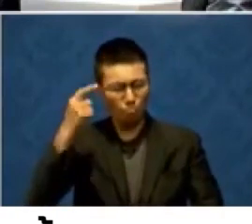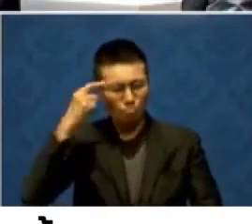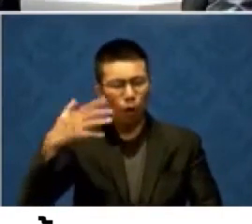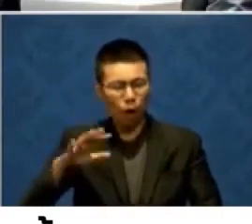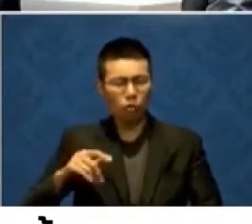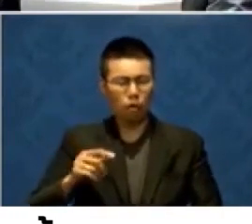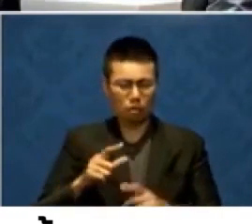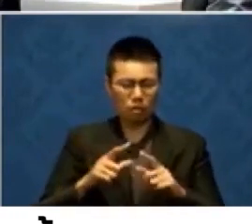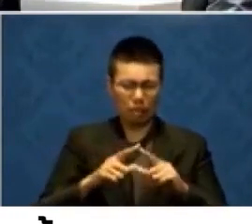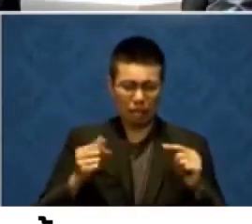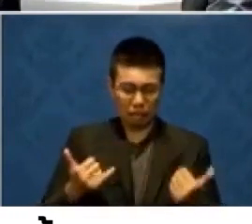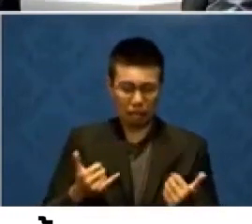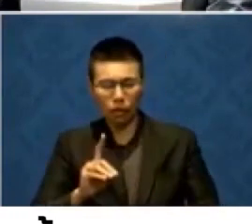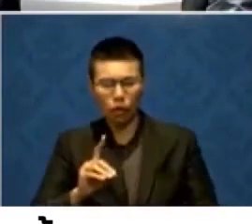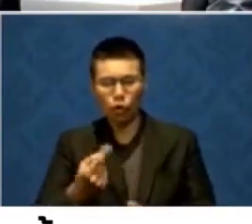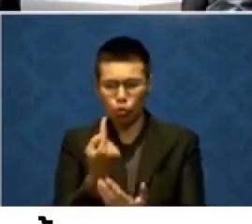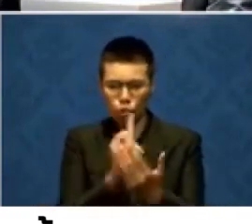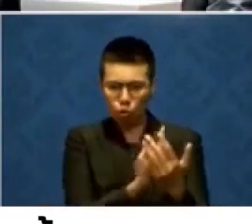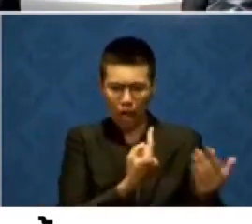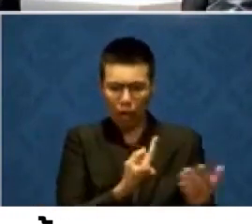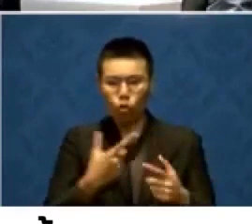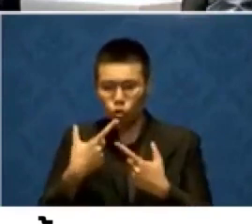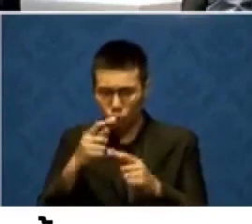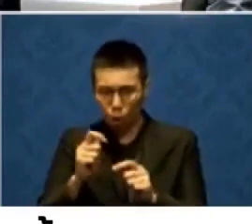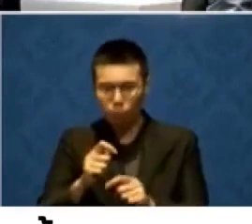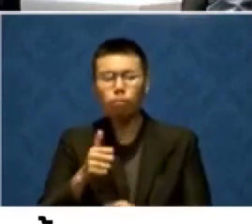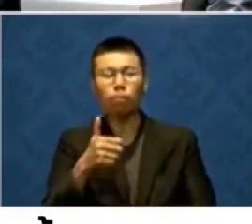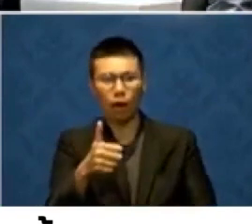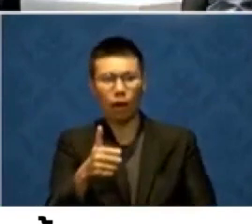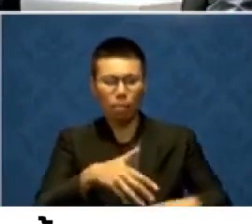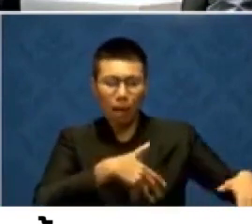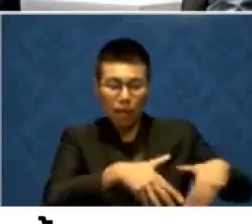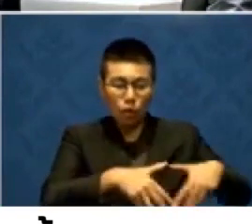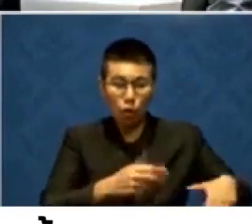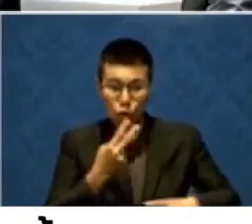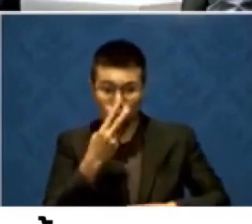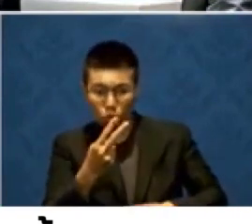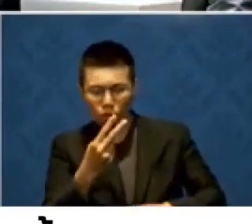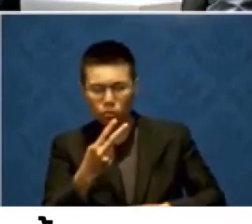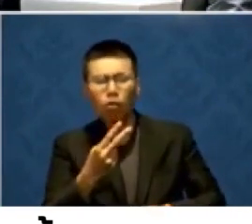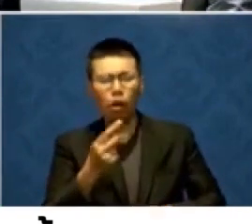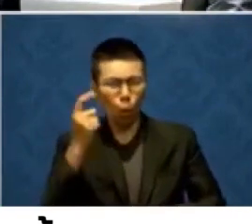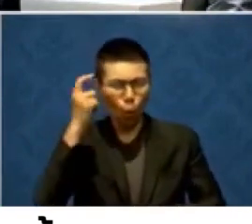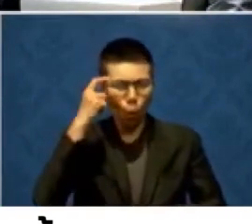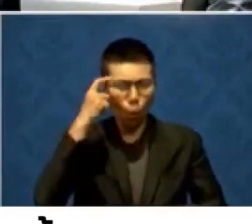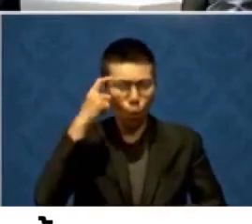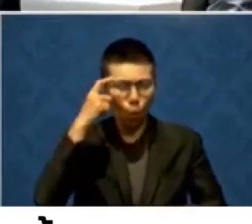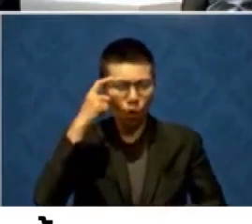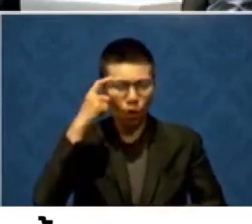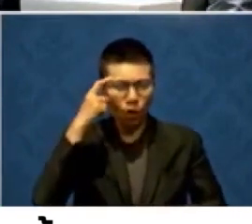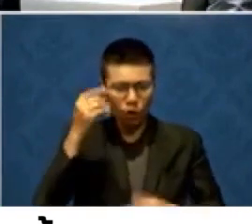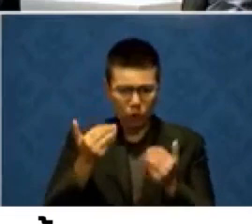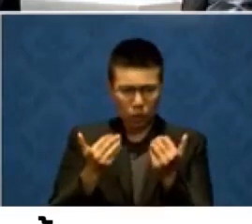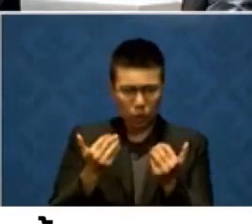ว่าเรื่องนี้จะถูกถามในที่ประชุมเพื่อให้พี่น้องประชาชนเขาได้สบายใจให้เขาได้รู้ว่ากำลังเกิดอะ